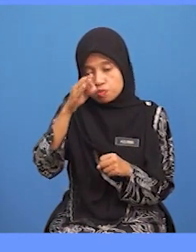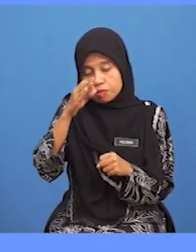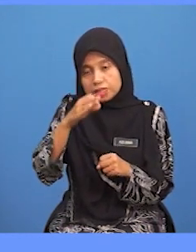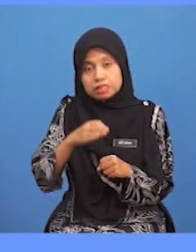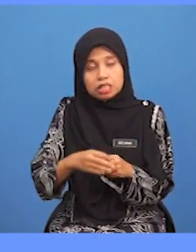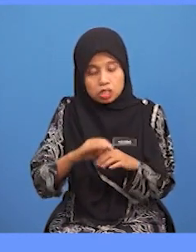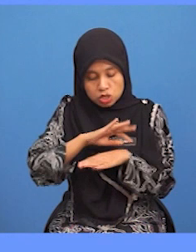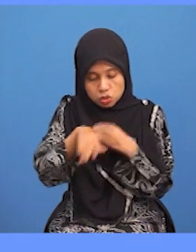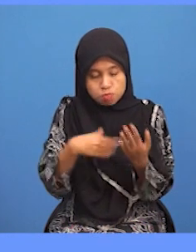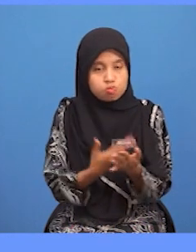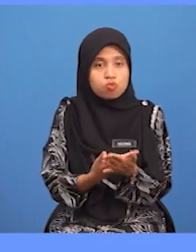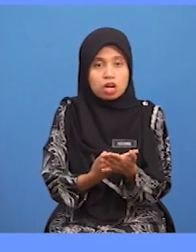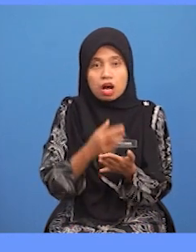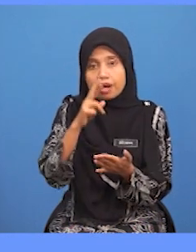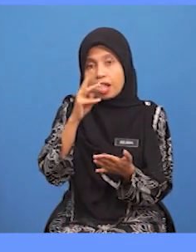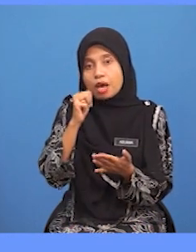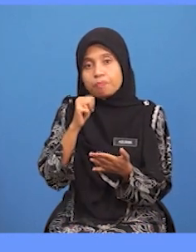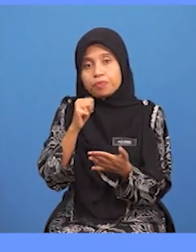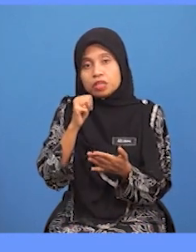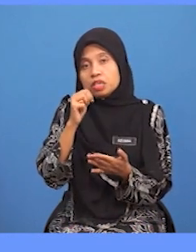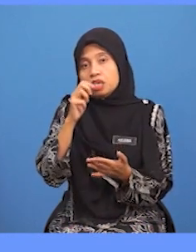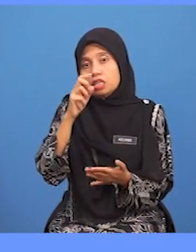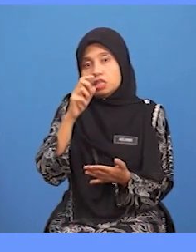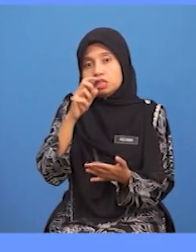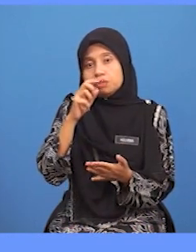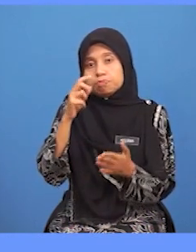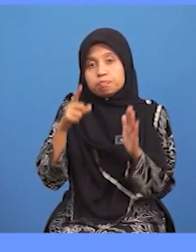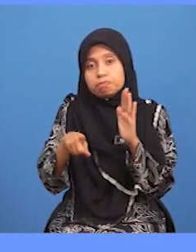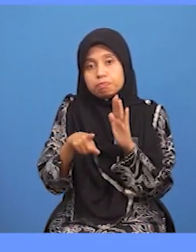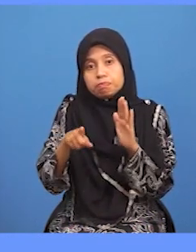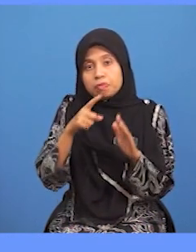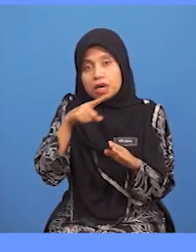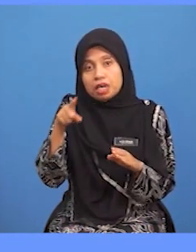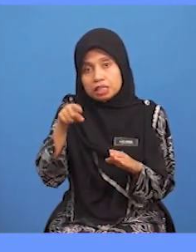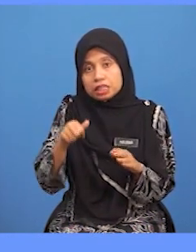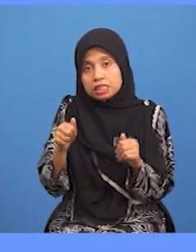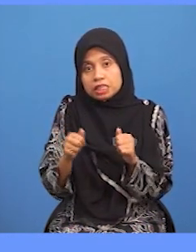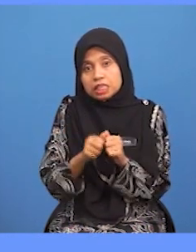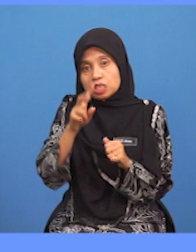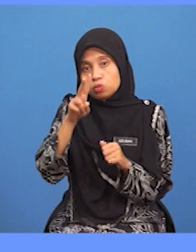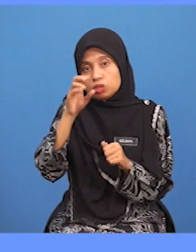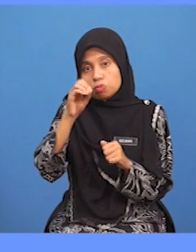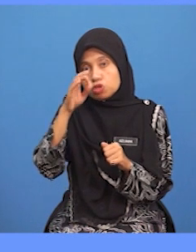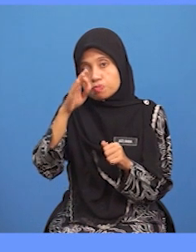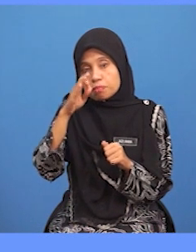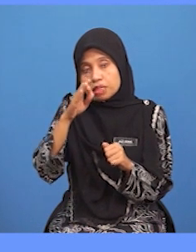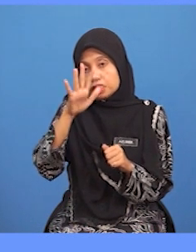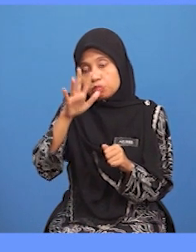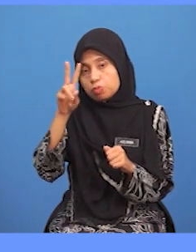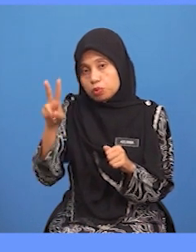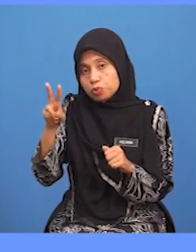2019. Jumlah hasil RM210,000 bahagi dengan unit keluaran tahun 2019,